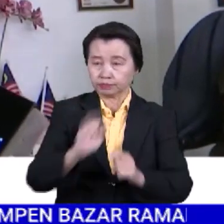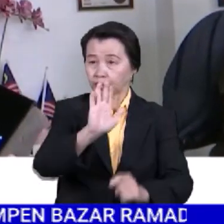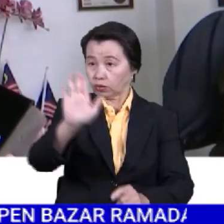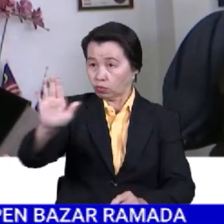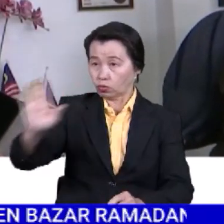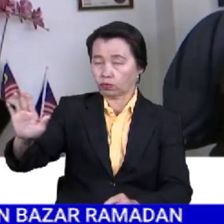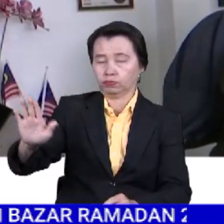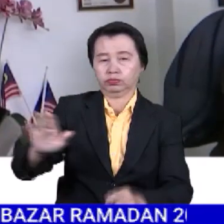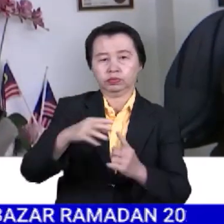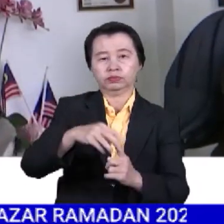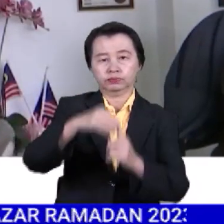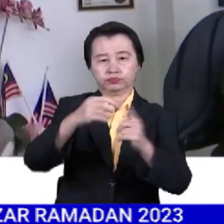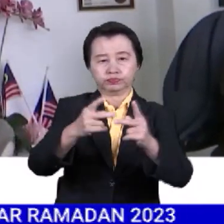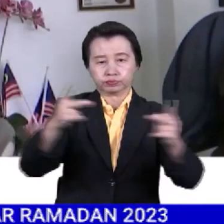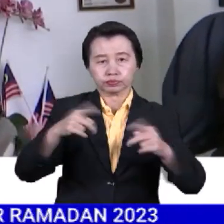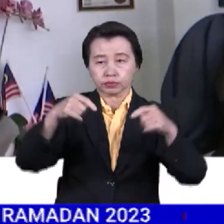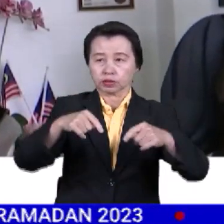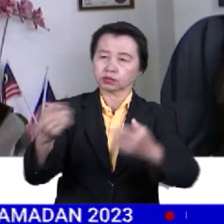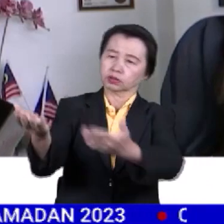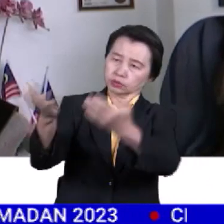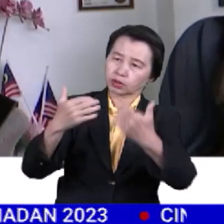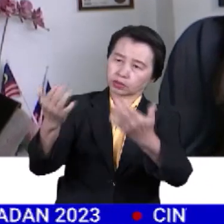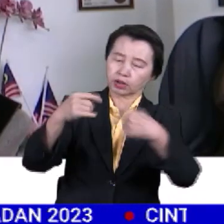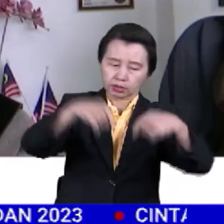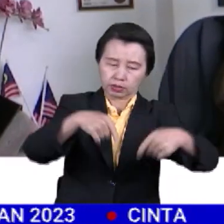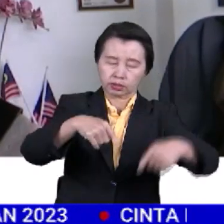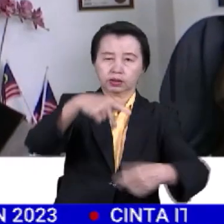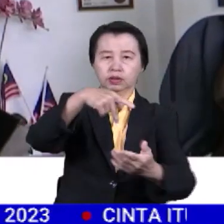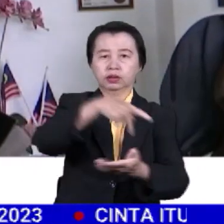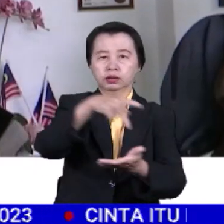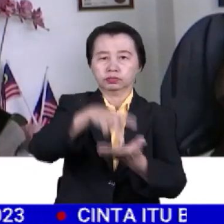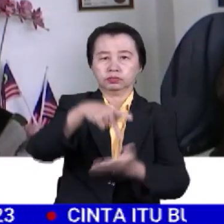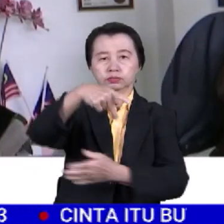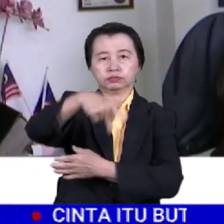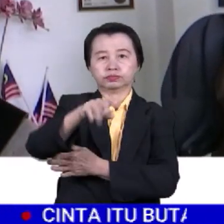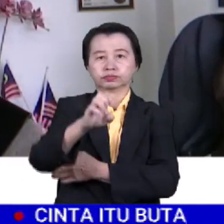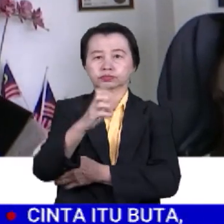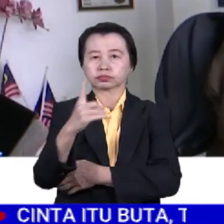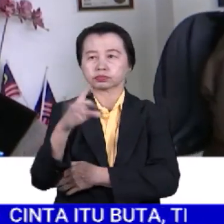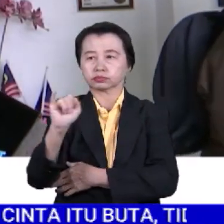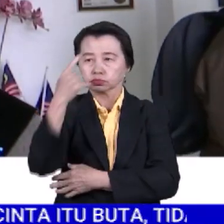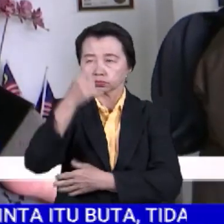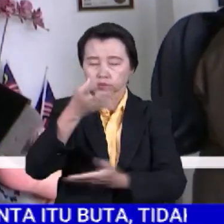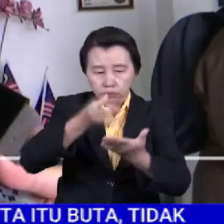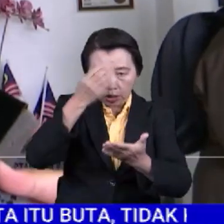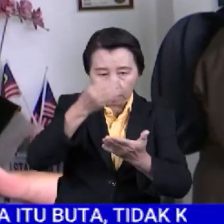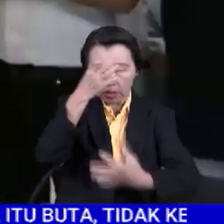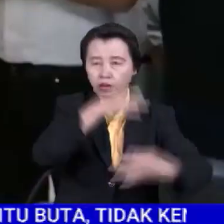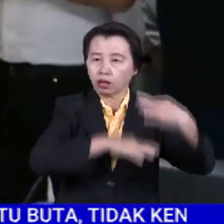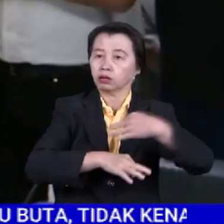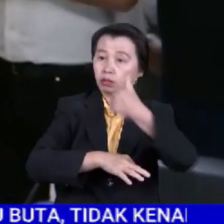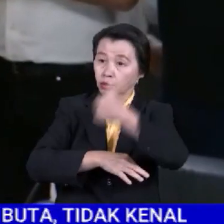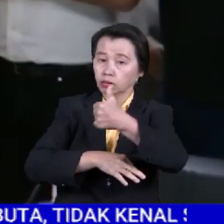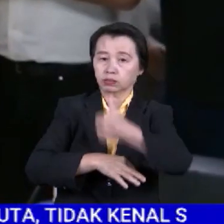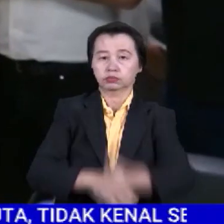ini, khususnya kawasan seberang terus ni, datanglah lepas ini untuk dapat manfaatkan kelebihan yang ada di sini.